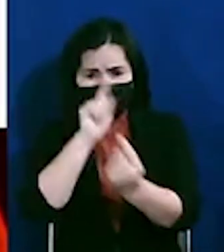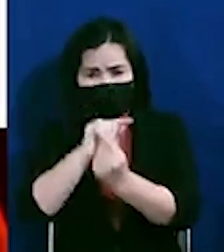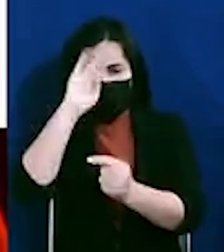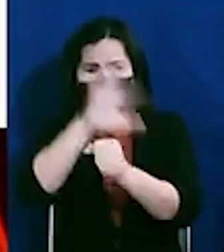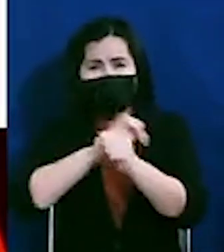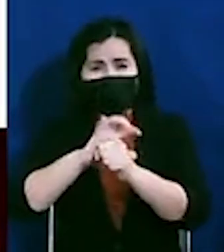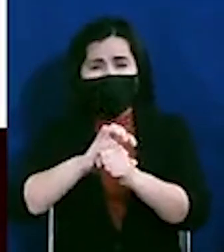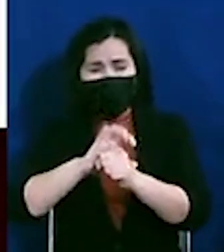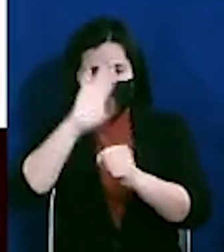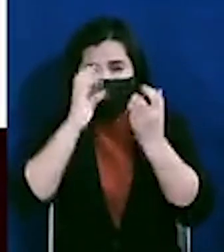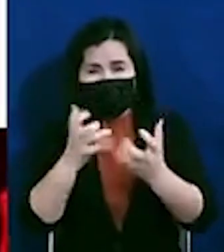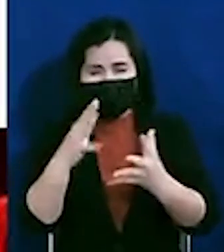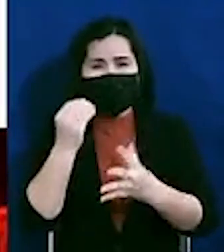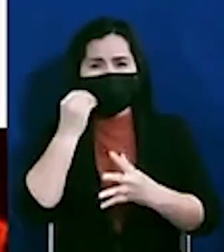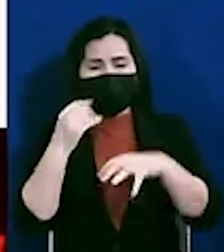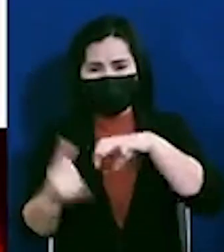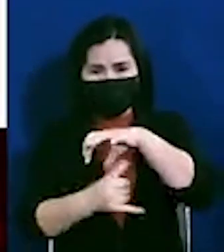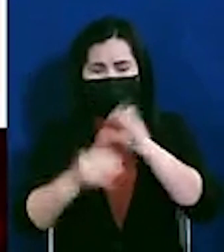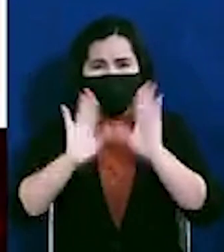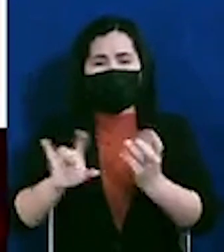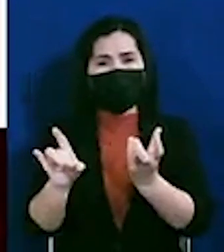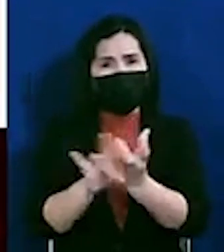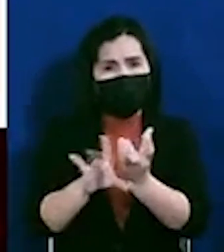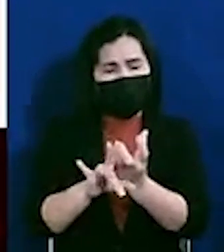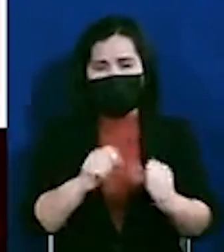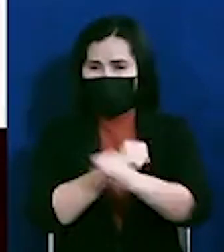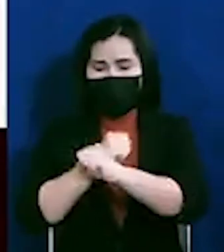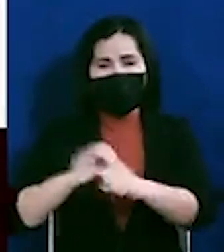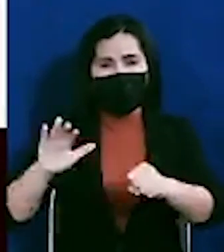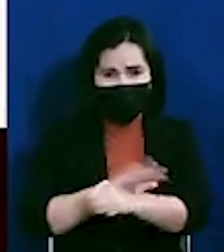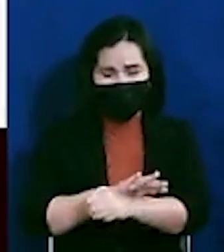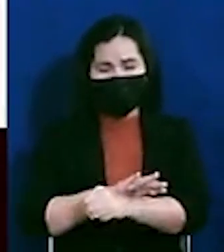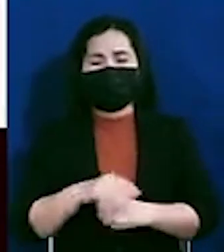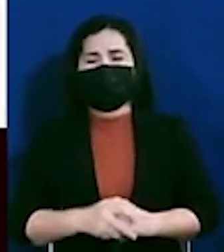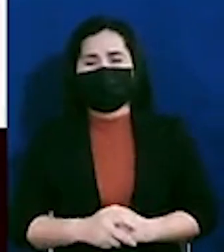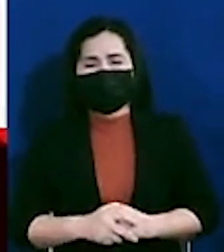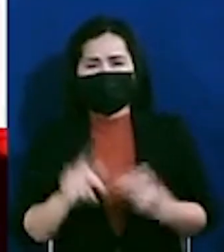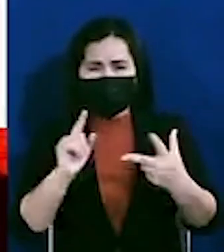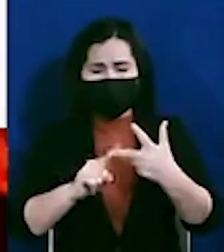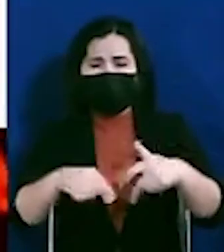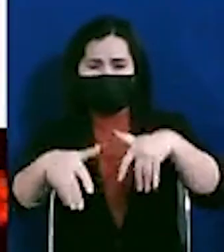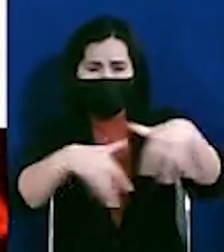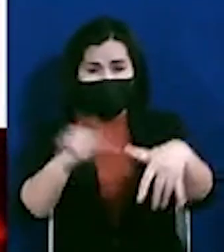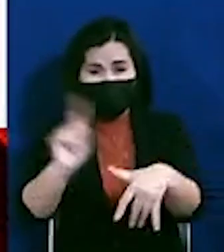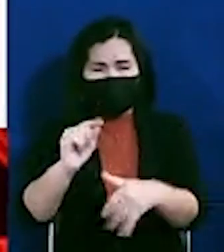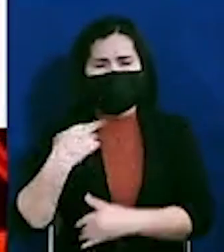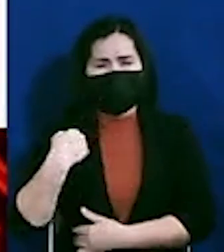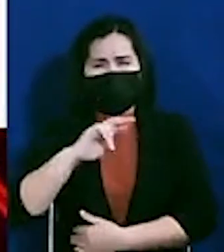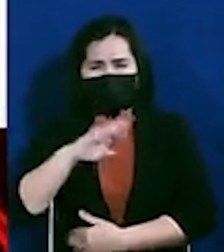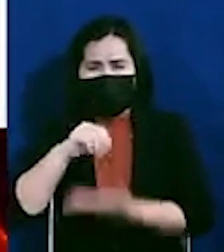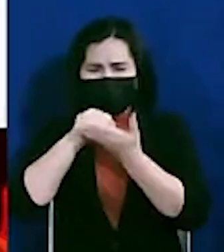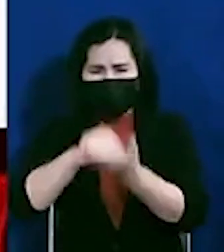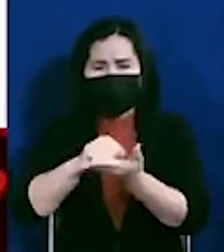มีคุณภาพนะครับหรือว่าcommunity isolationในชุมชนนะครับที่มีสถานที่มีระบบที่จะดูแล